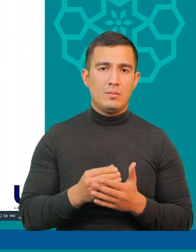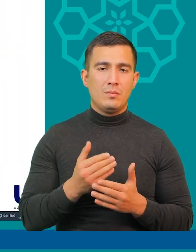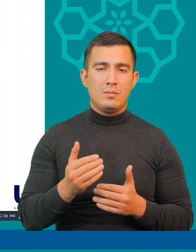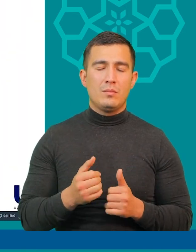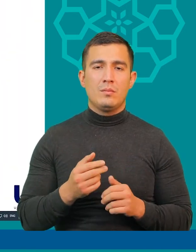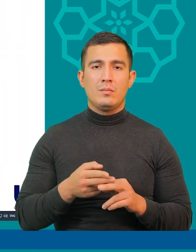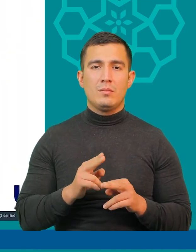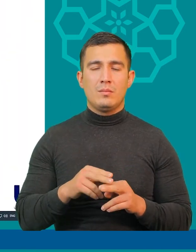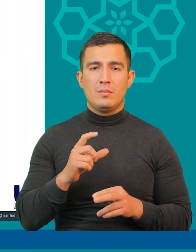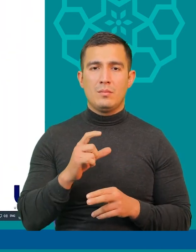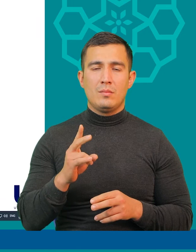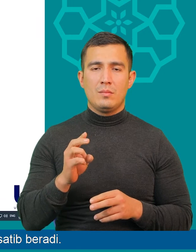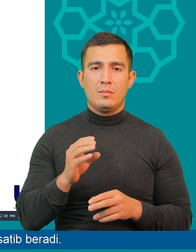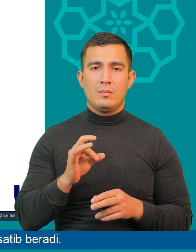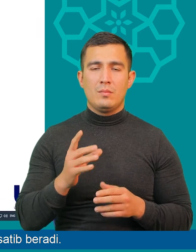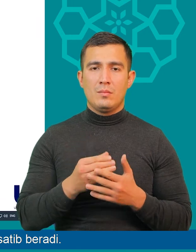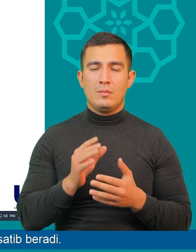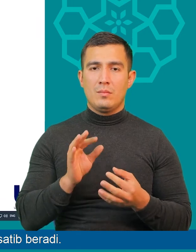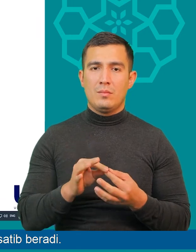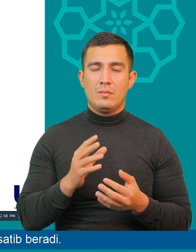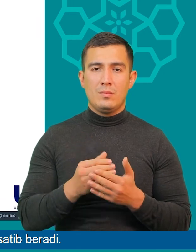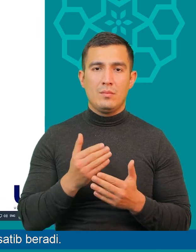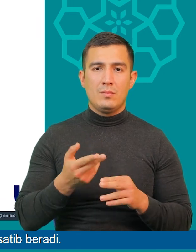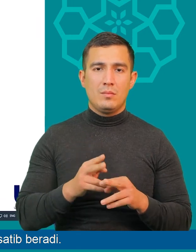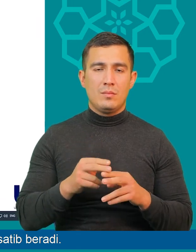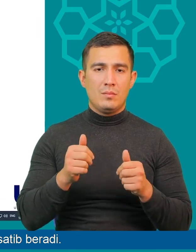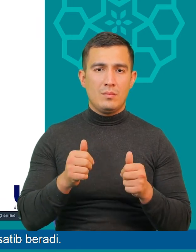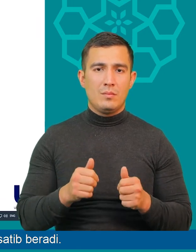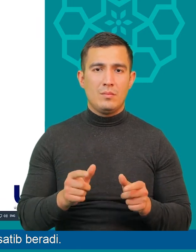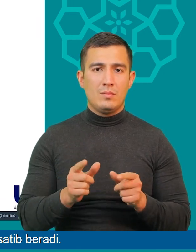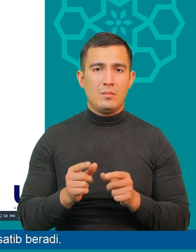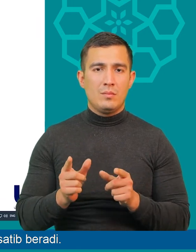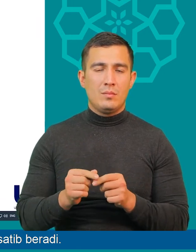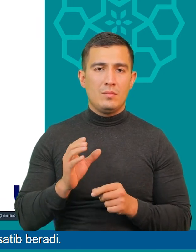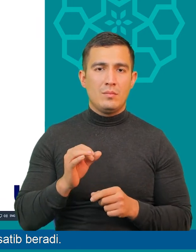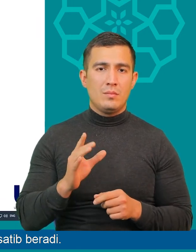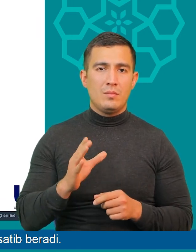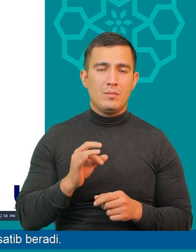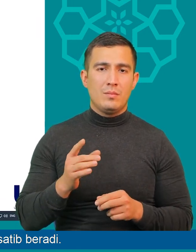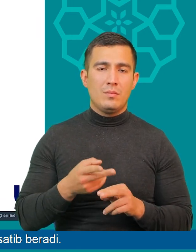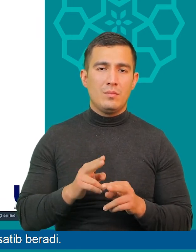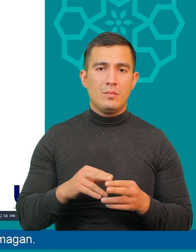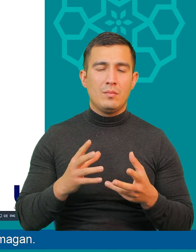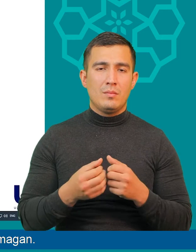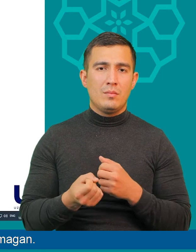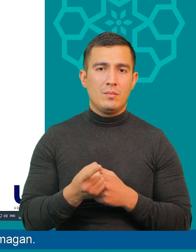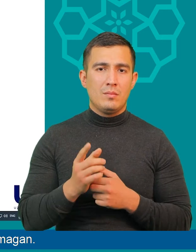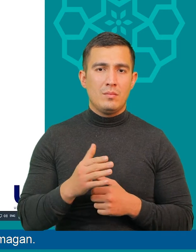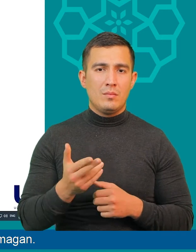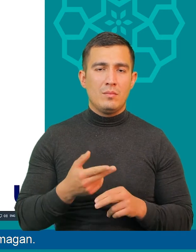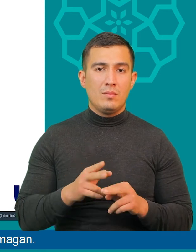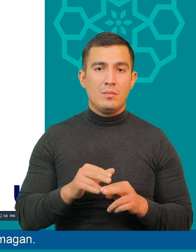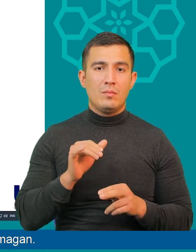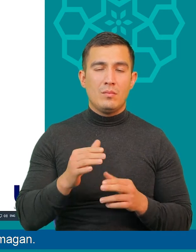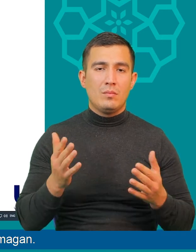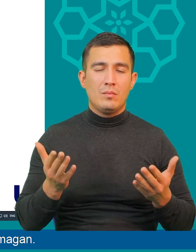va enter tugmasini bosamiz. Ushbu oyna bizga serverimiz ishlayotganligini ko'rsatib beradi. Lekin bizda hali